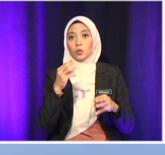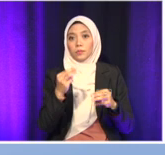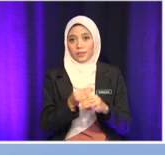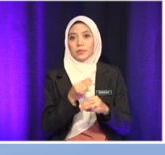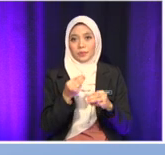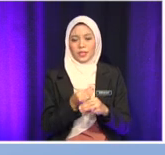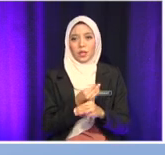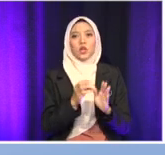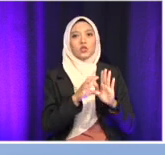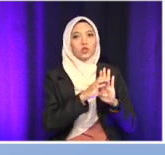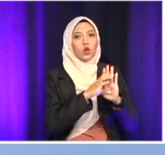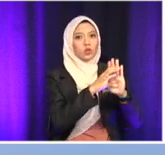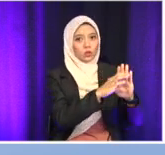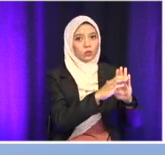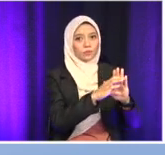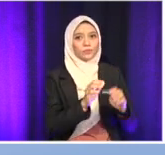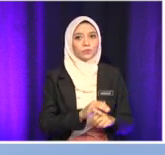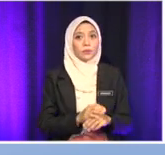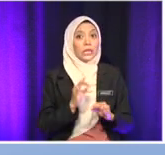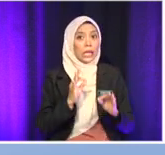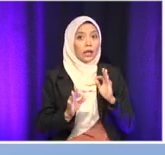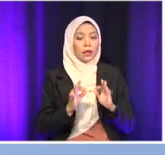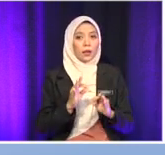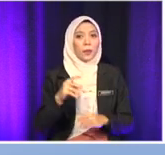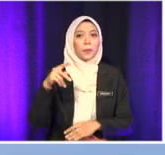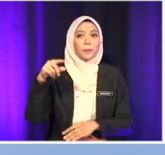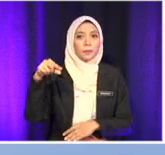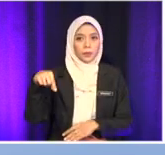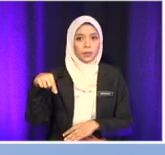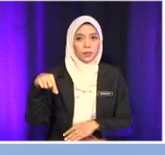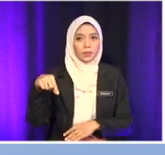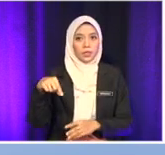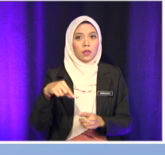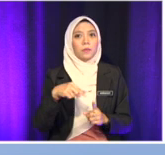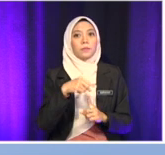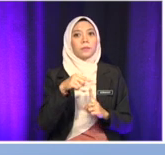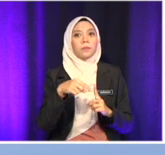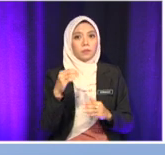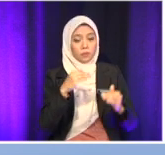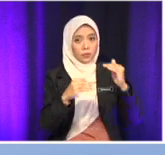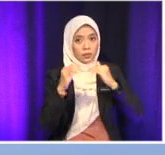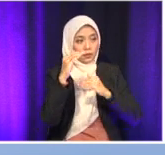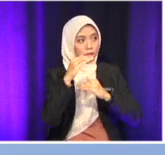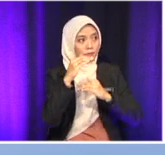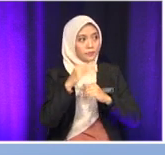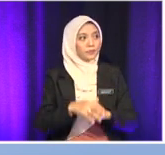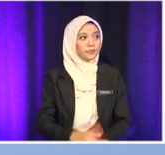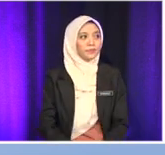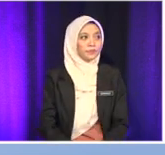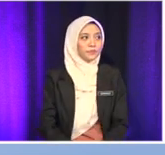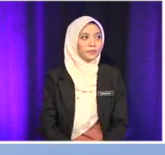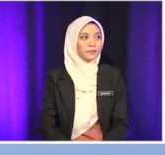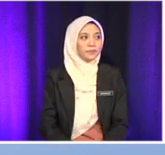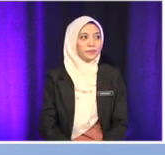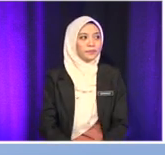contoh diberi pernyataan jika p maka q bagi pernyataan jika